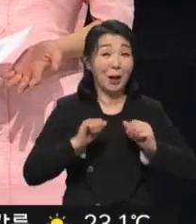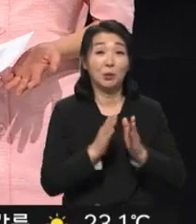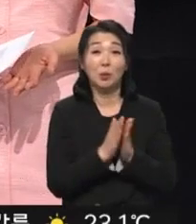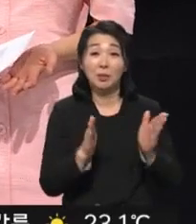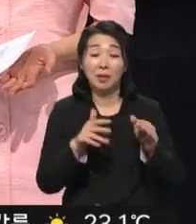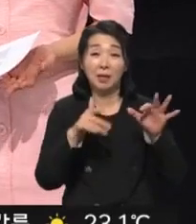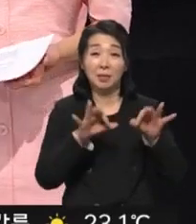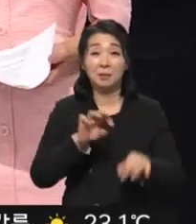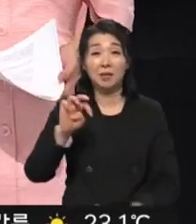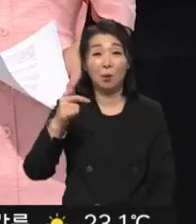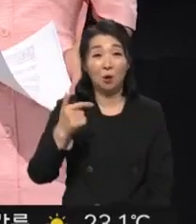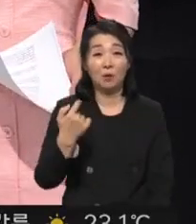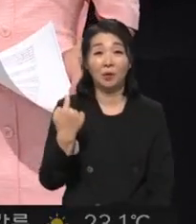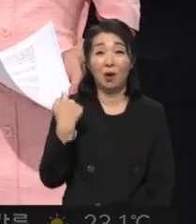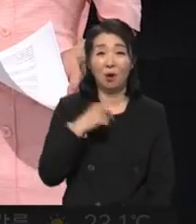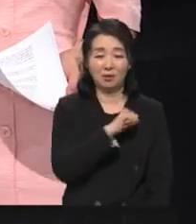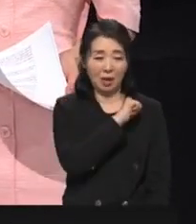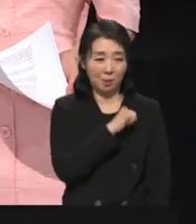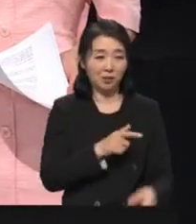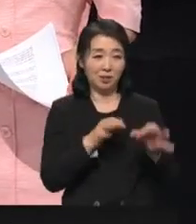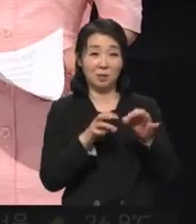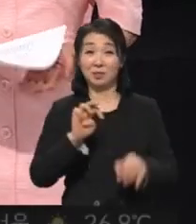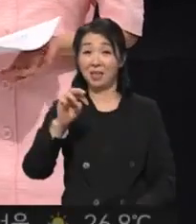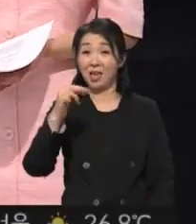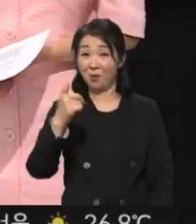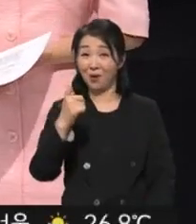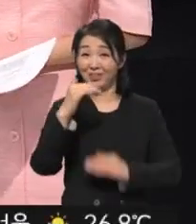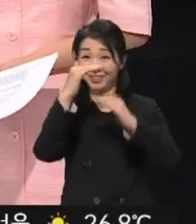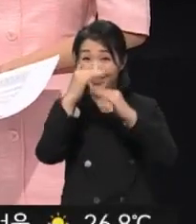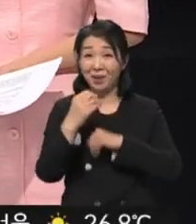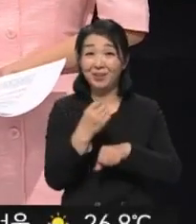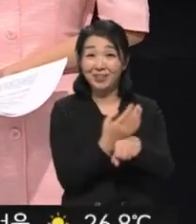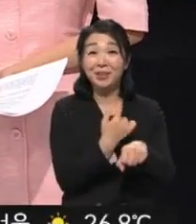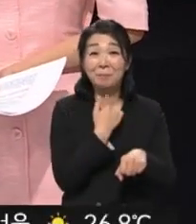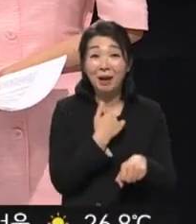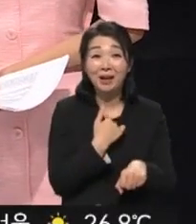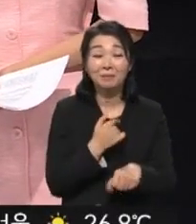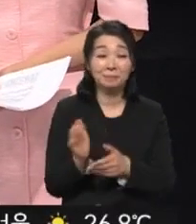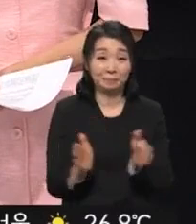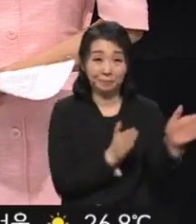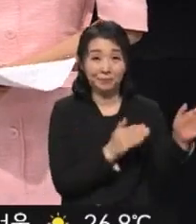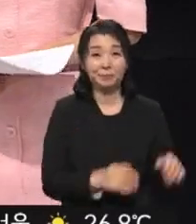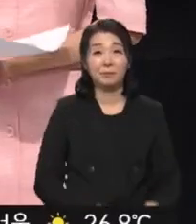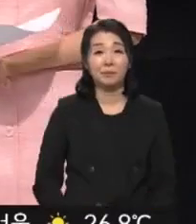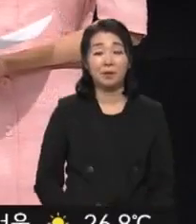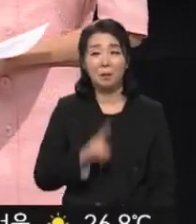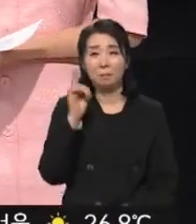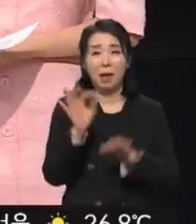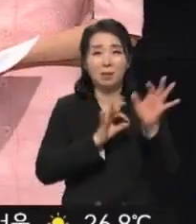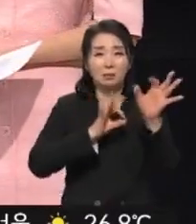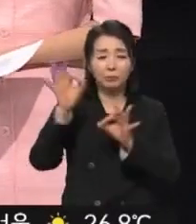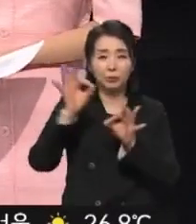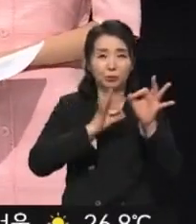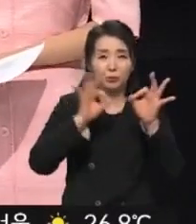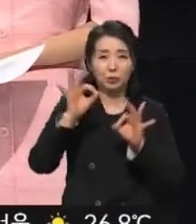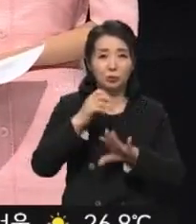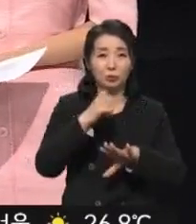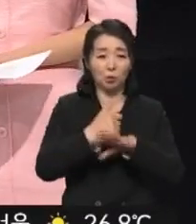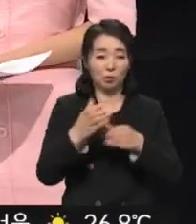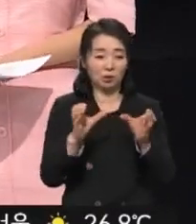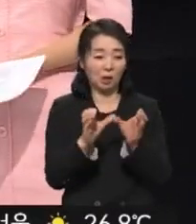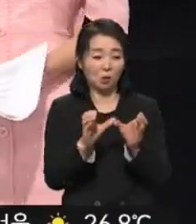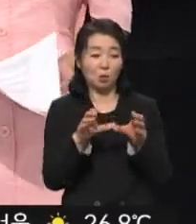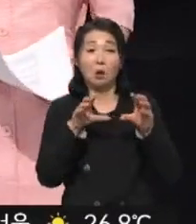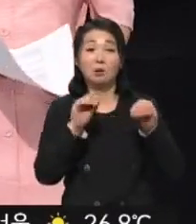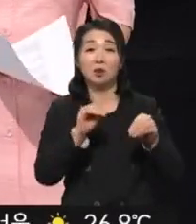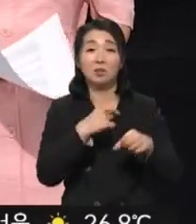버티는 김재원이라는 해시태그로 김재원 최고위원의 소식 전해드렸었죠. 이딴 설화로 당원권 정지 1년의 중징계를